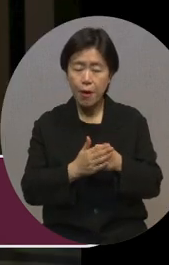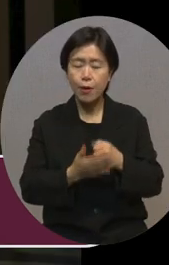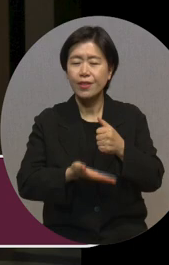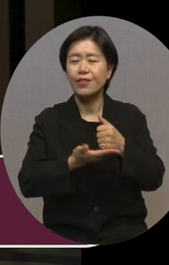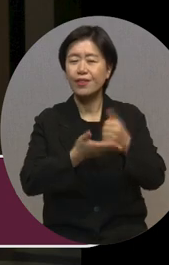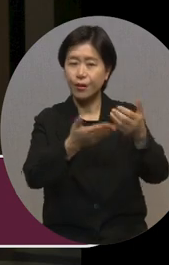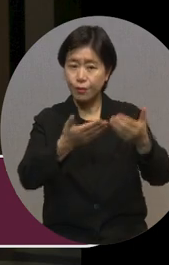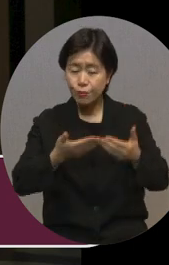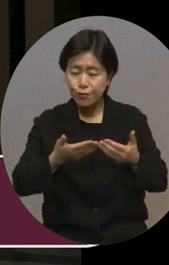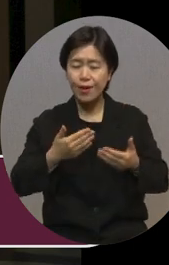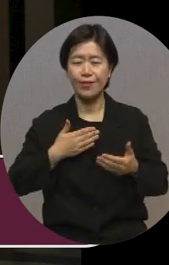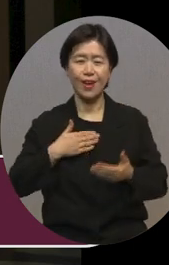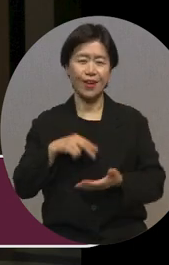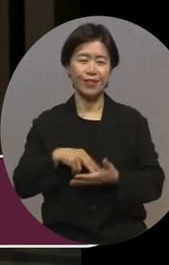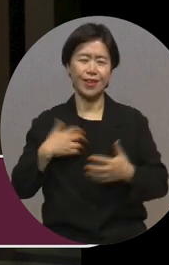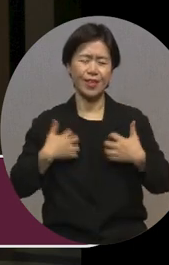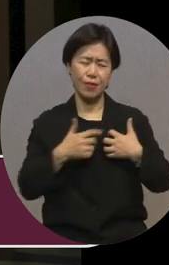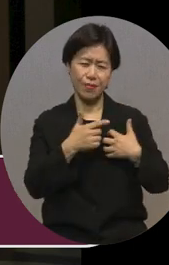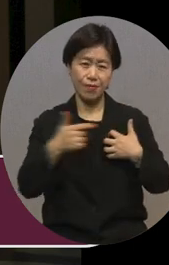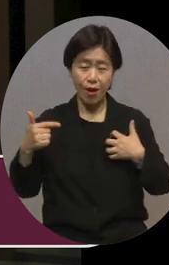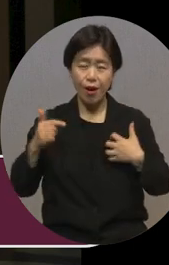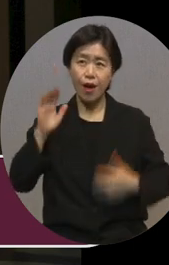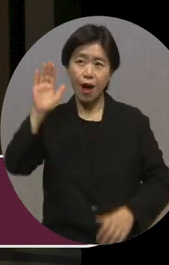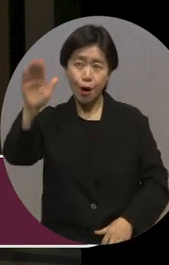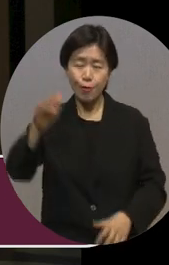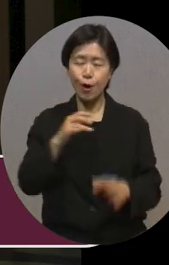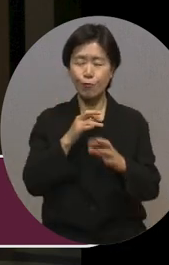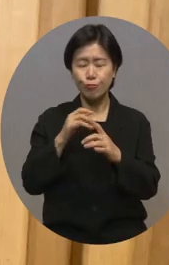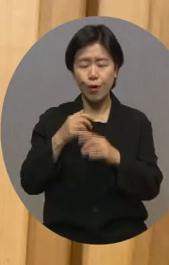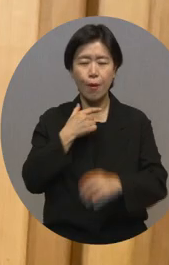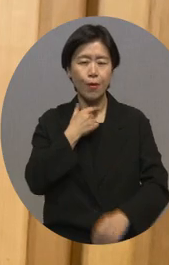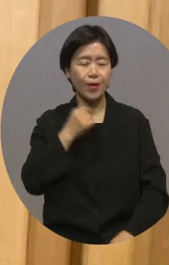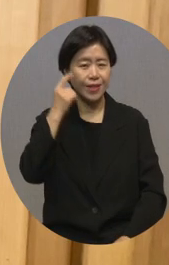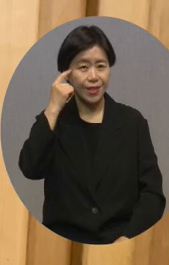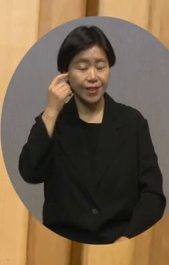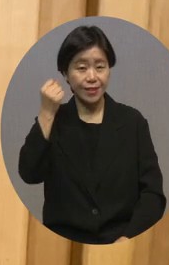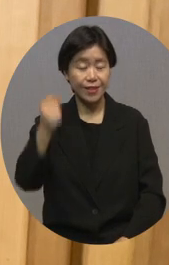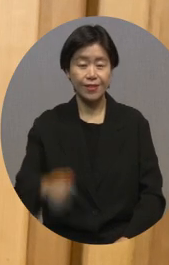그때 연주자의 꿈을 가지게 된 것 같아요.